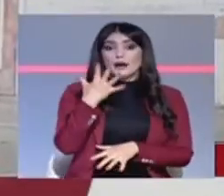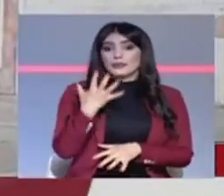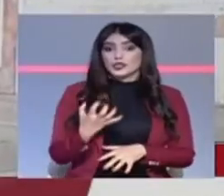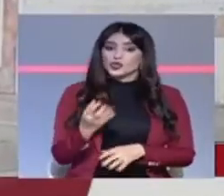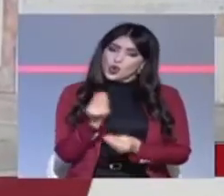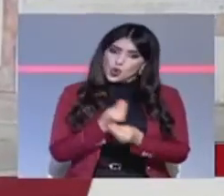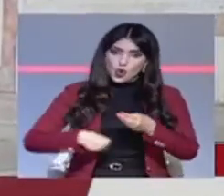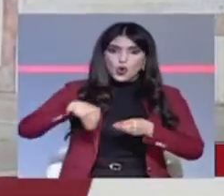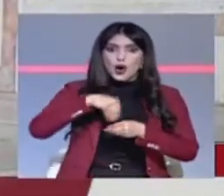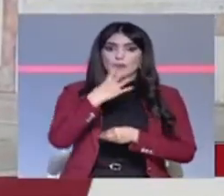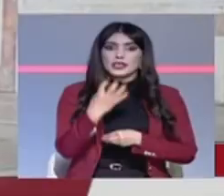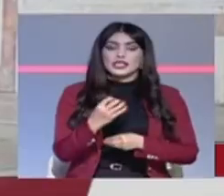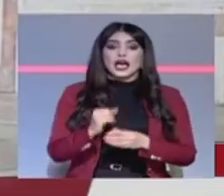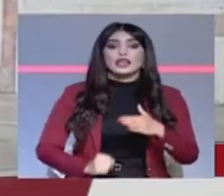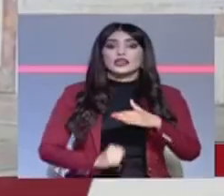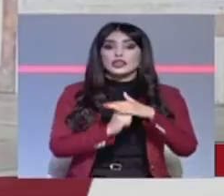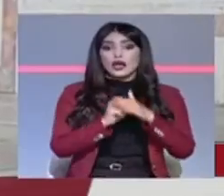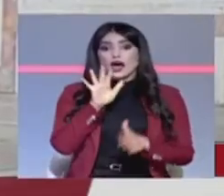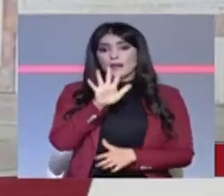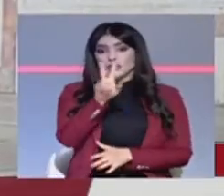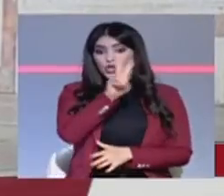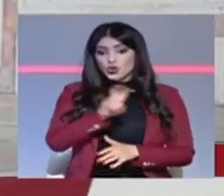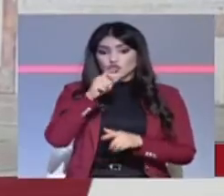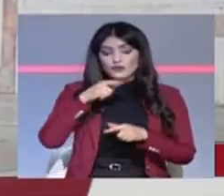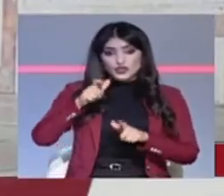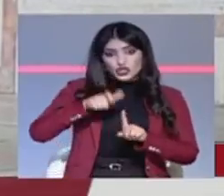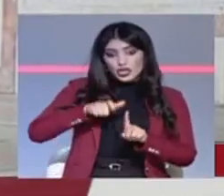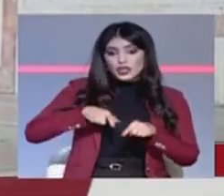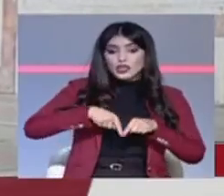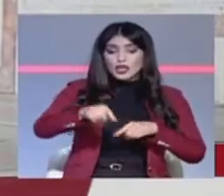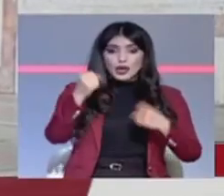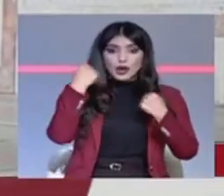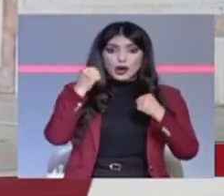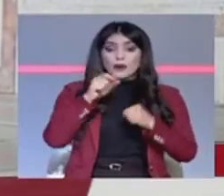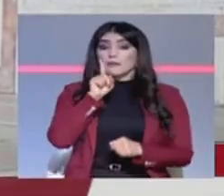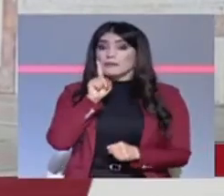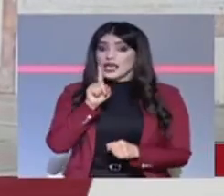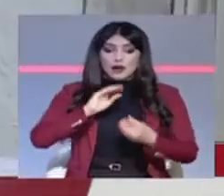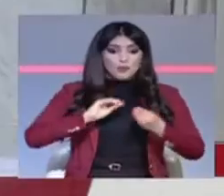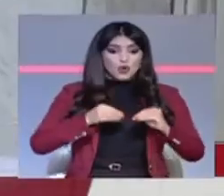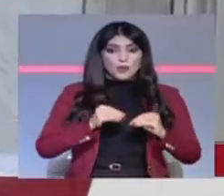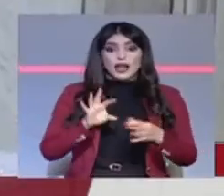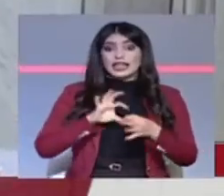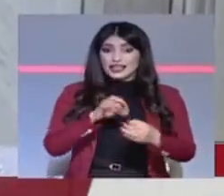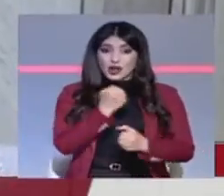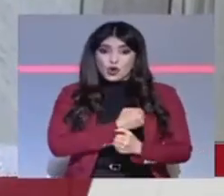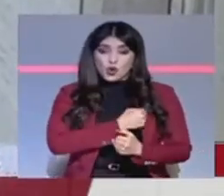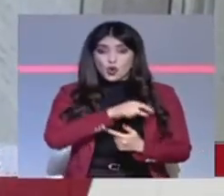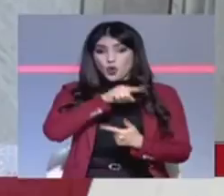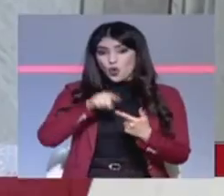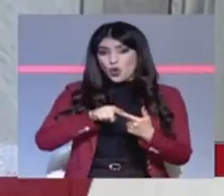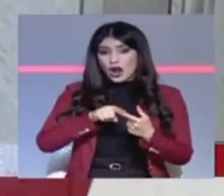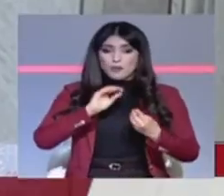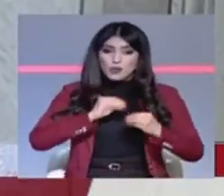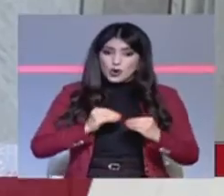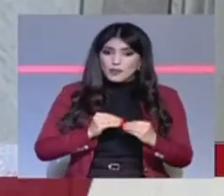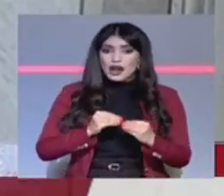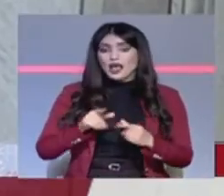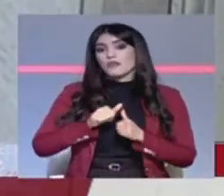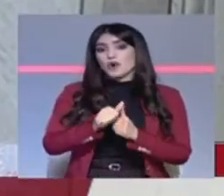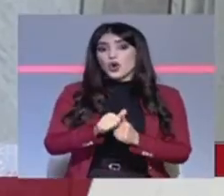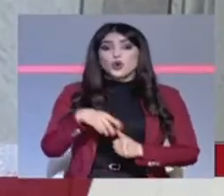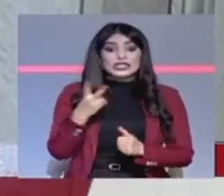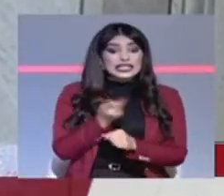ايام من اخرى والى غايه الخامس والعشرين من هذا الشهر باستثناء القضايا المتعلقه بالاموال مسائل الحيويه هو